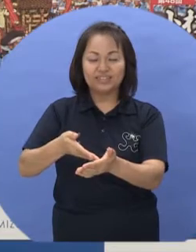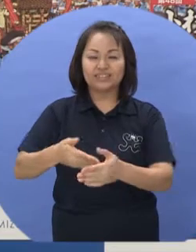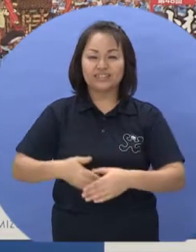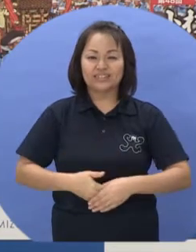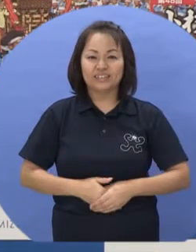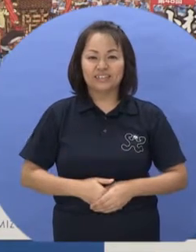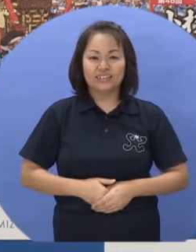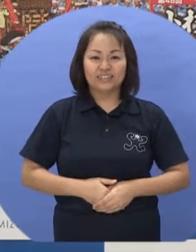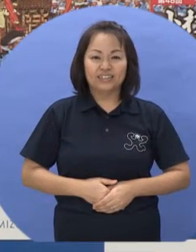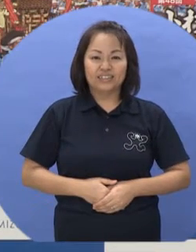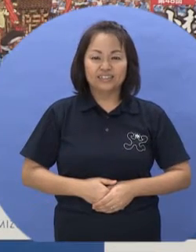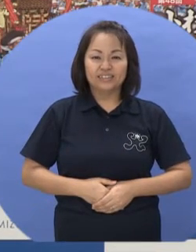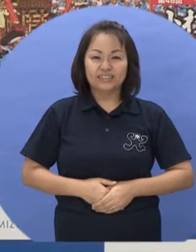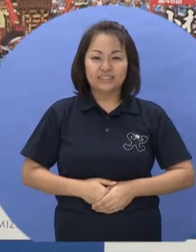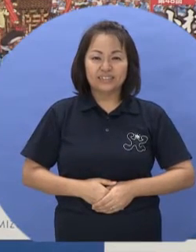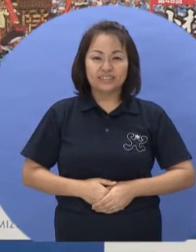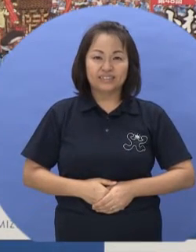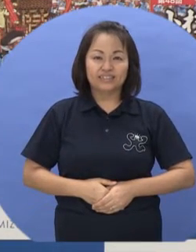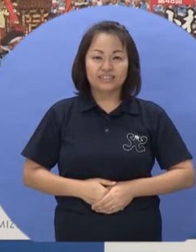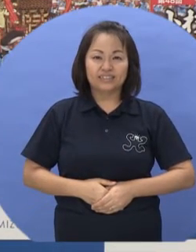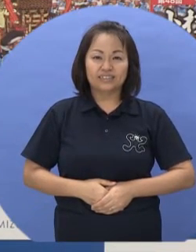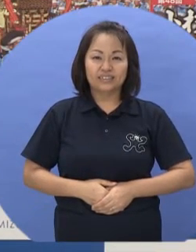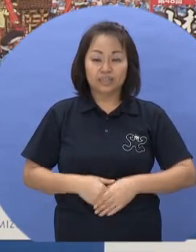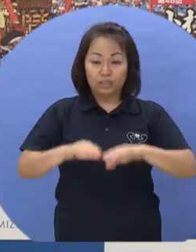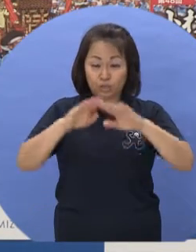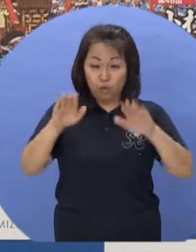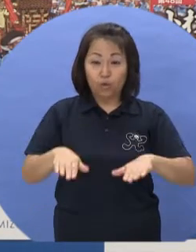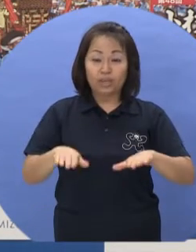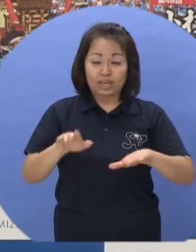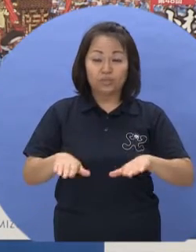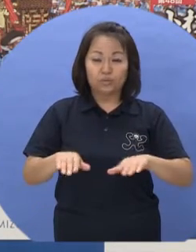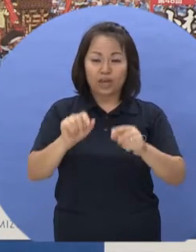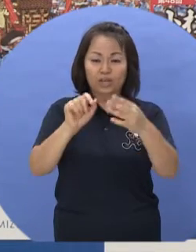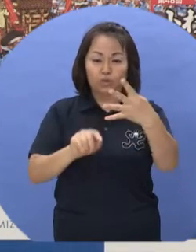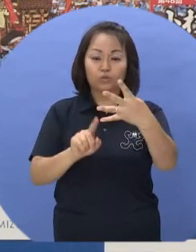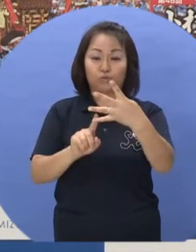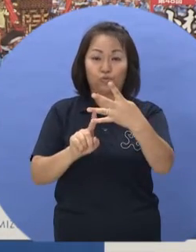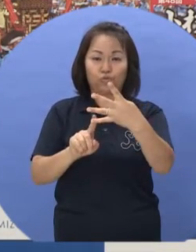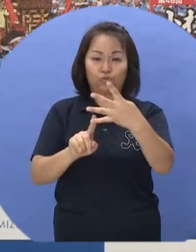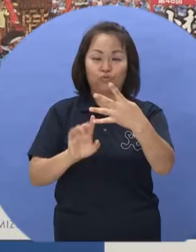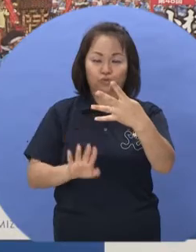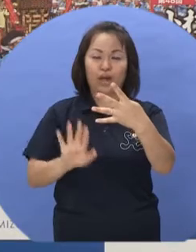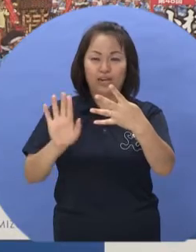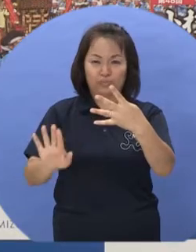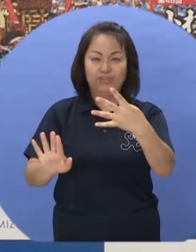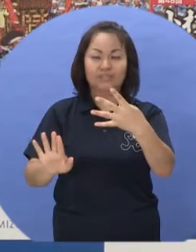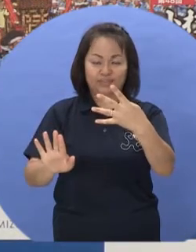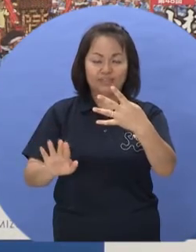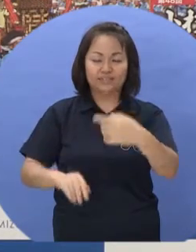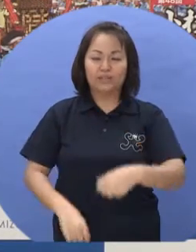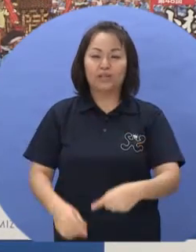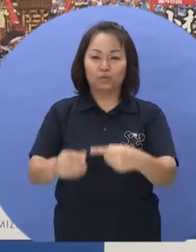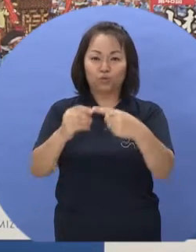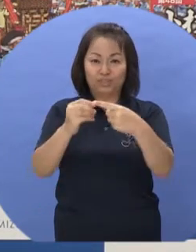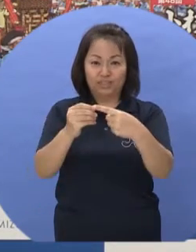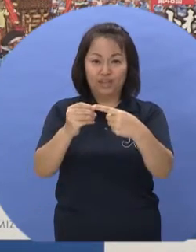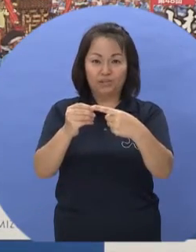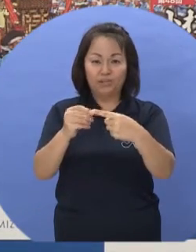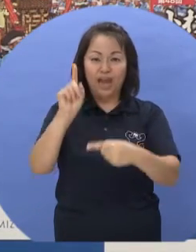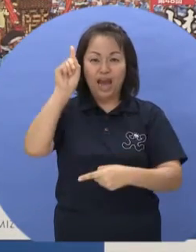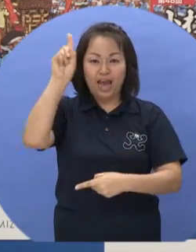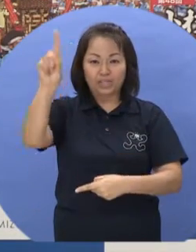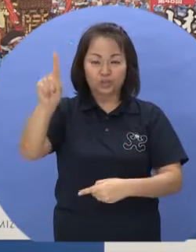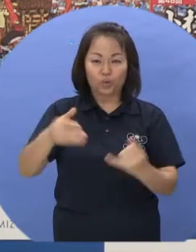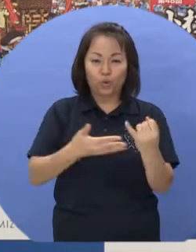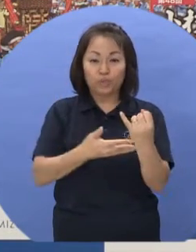ます。今月の発表事項は4点ということであります。まず1点目、明日の射水を担